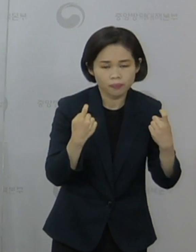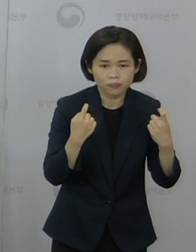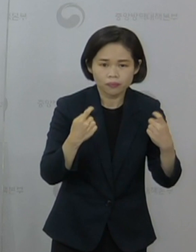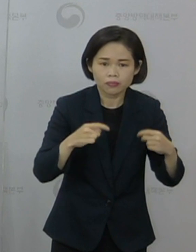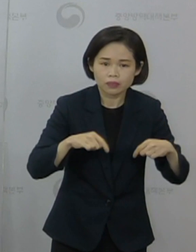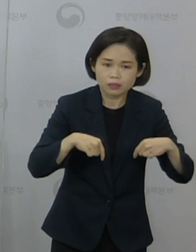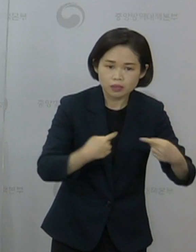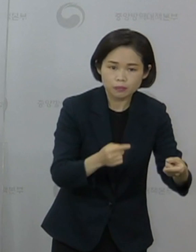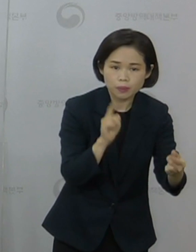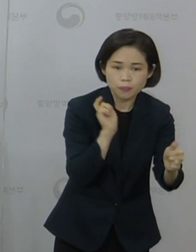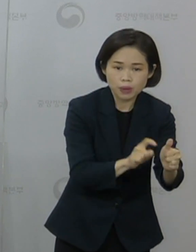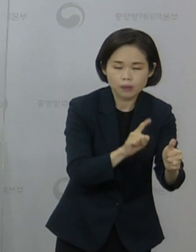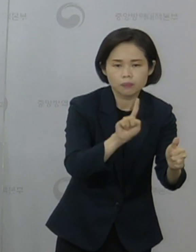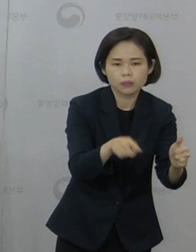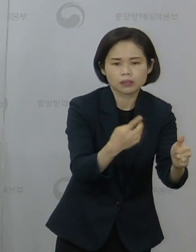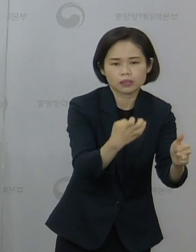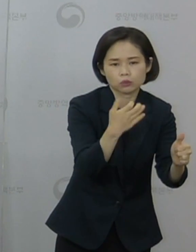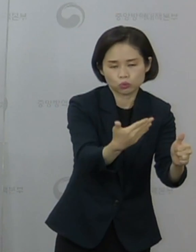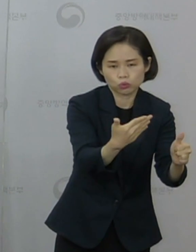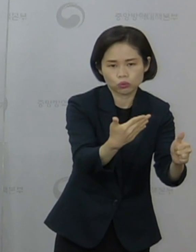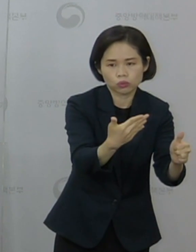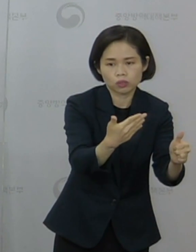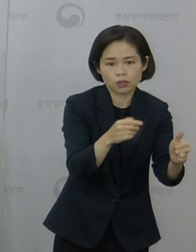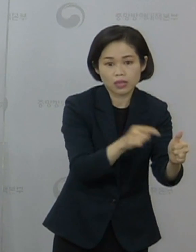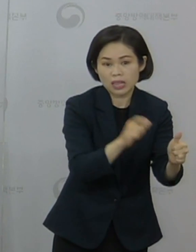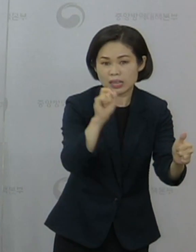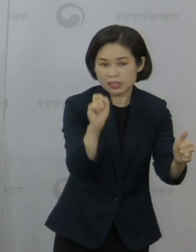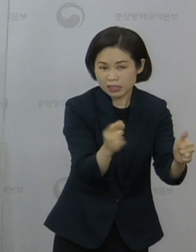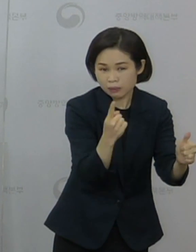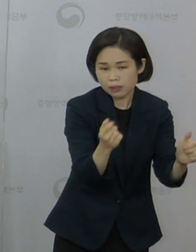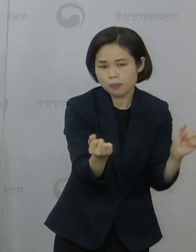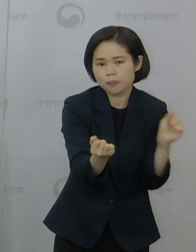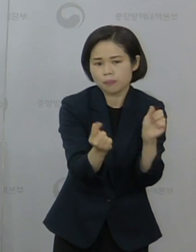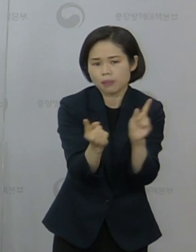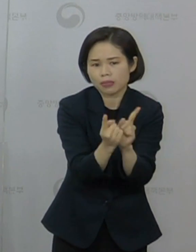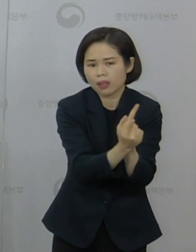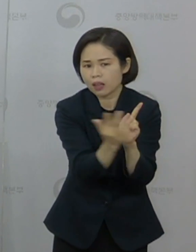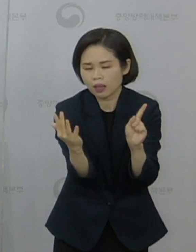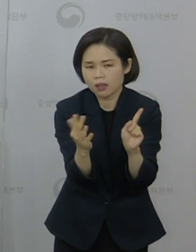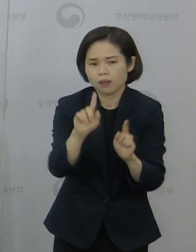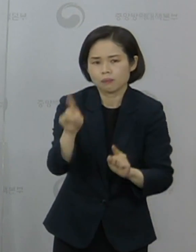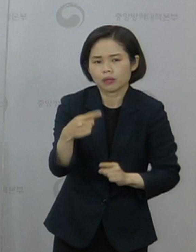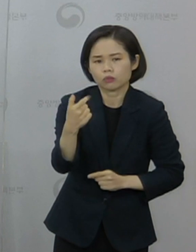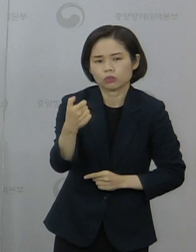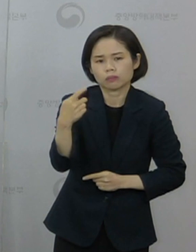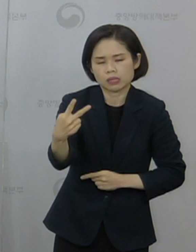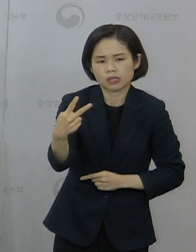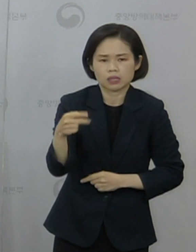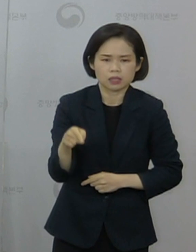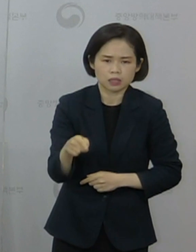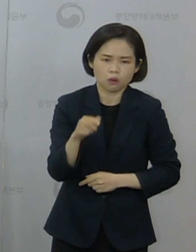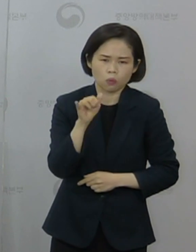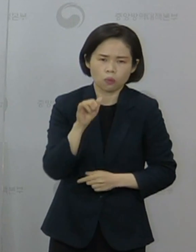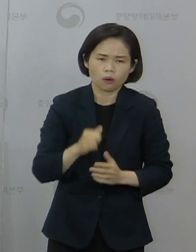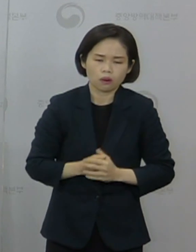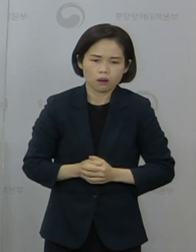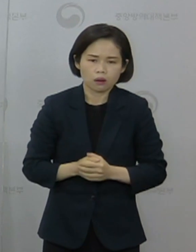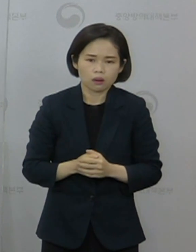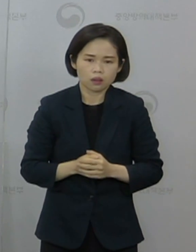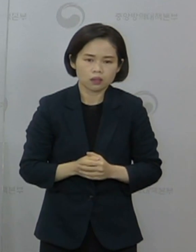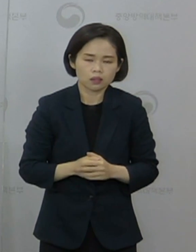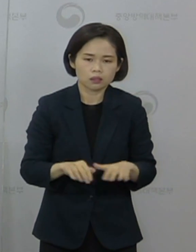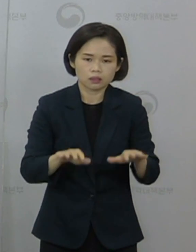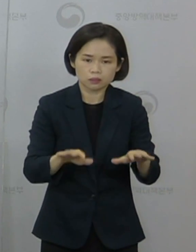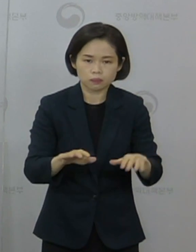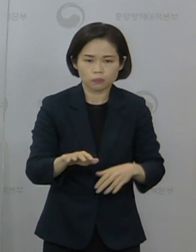감염된 경우가 149명 이고 이로 인한 추가 전파가 162명 이 보고되고 있는 상황입니다 굉장히